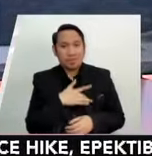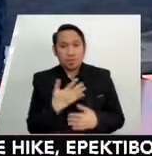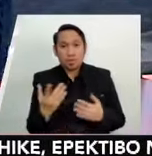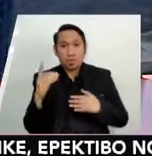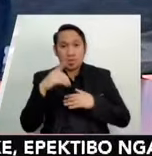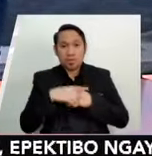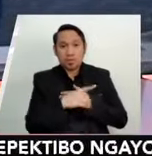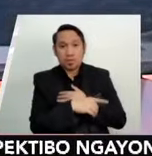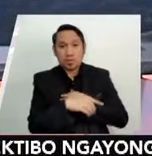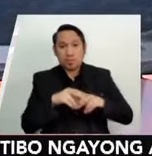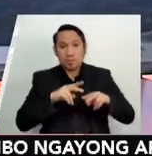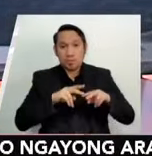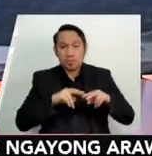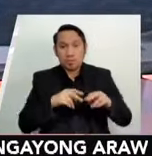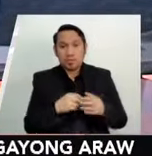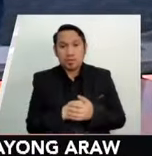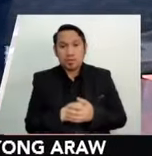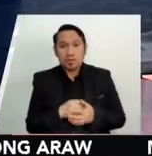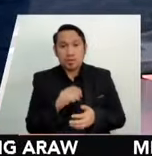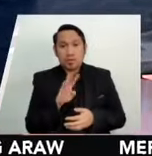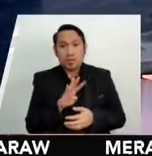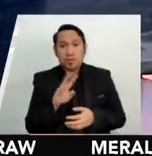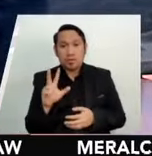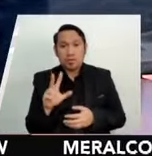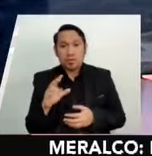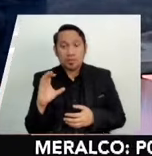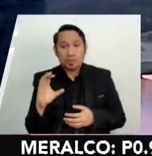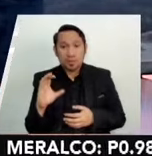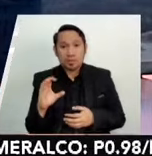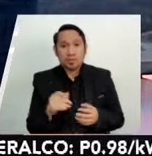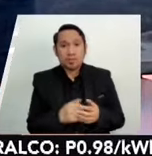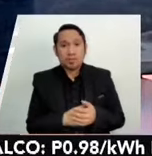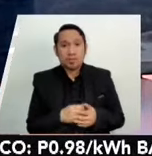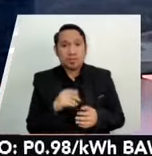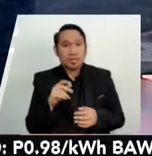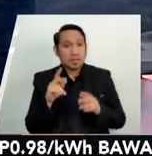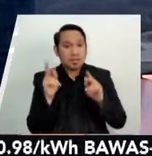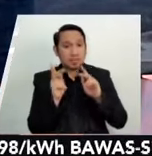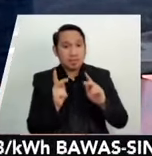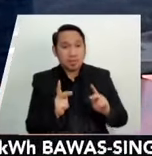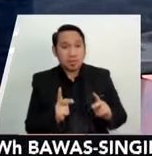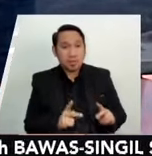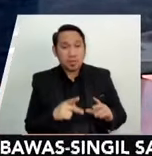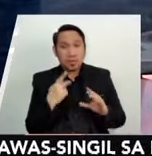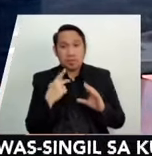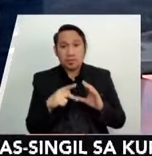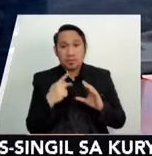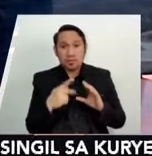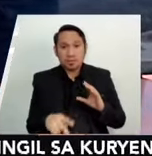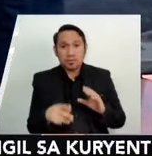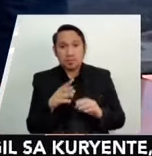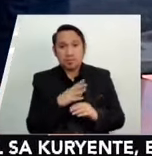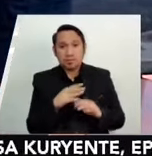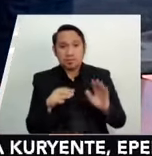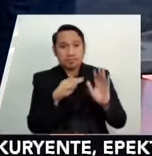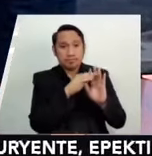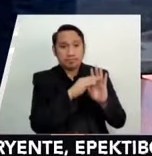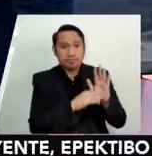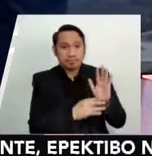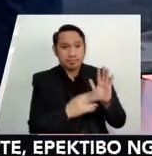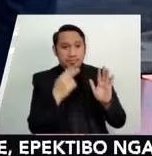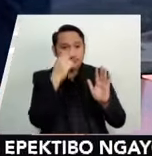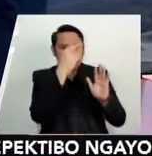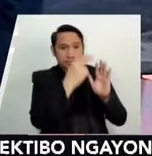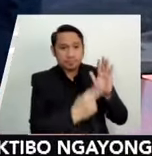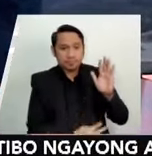Pangasinan. 43 degrees Celsius din po sa Puerto Princesa sa Palawan, Aboran, Palawan. 42 naman sa Bacnotan, La Union, Tuguegaro, Cagayan, Zamboanga